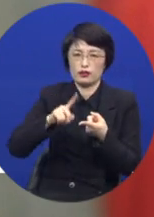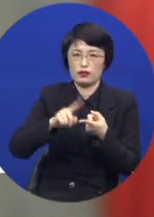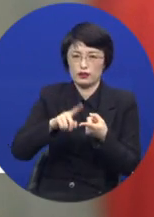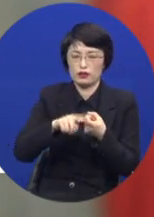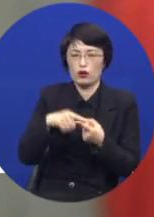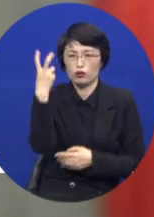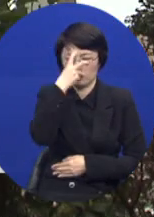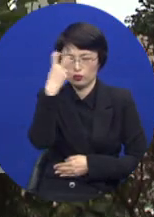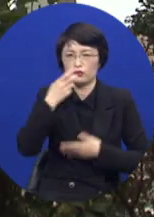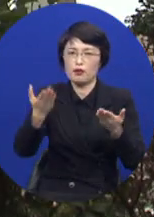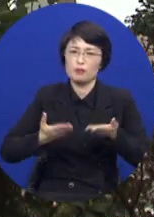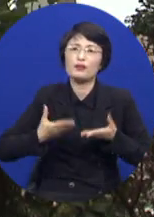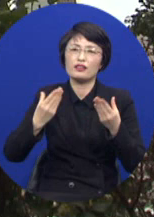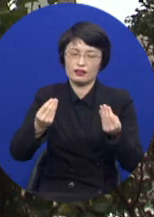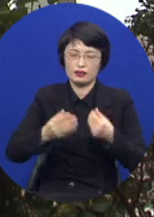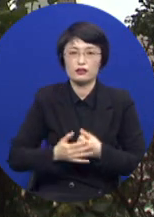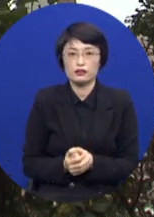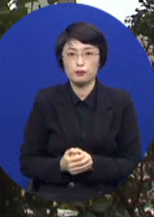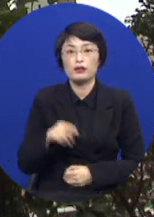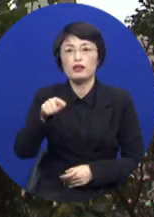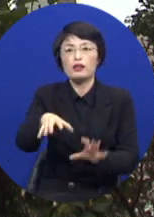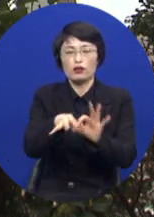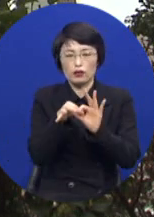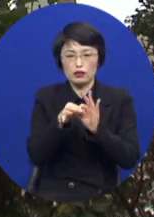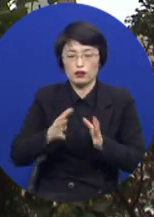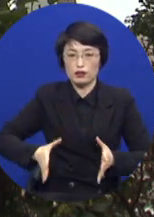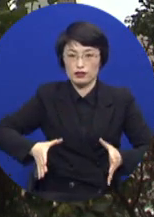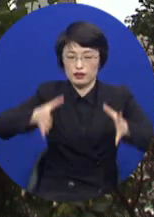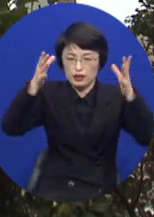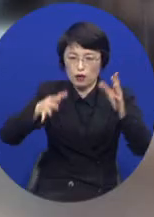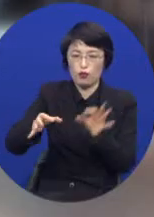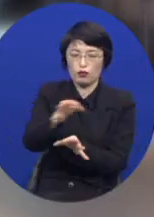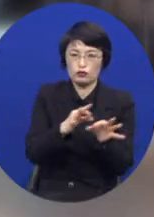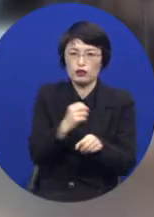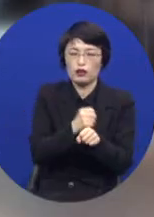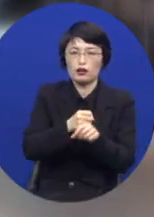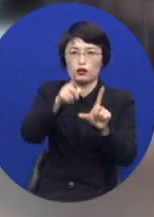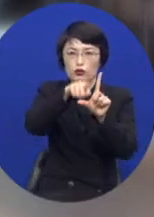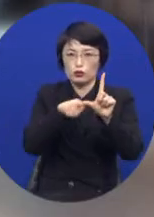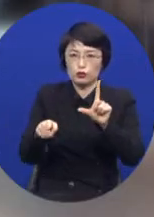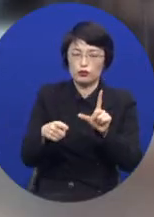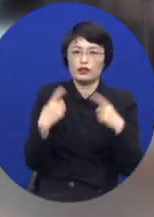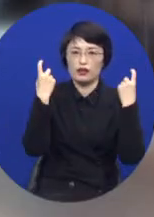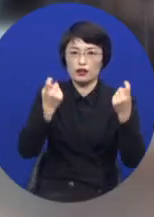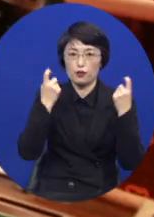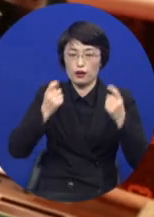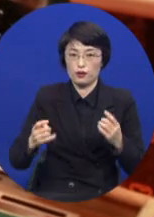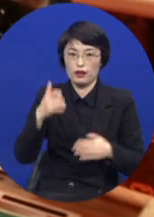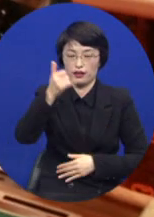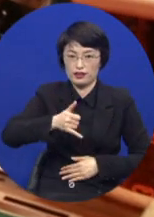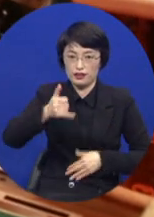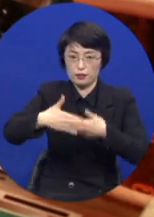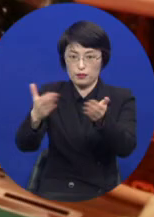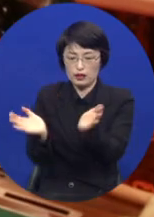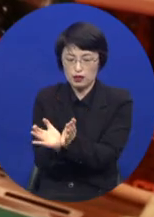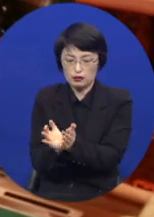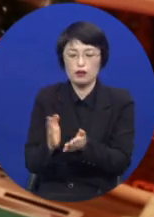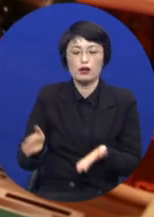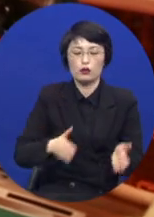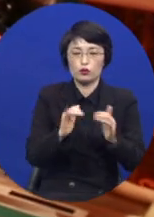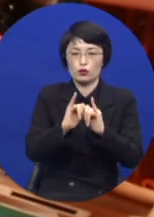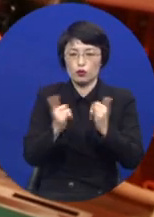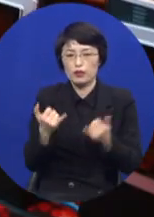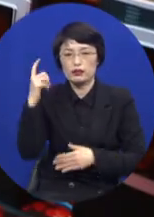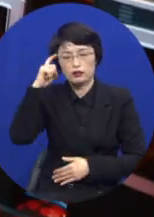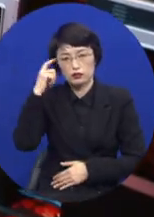제사를 받았죠 이와 관련해 드림 타고 운영업체인 우째 관광개발 찍은 도민 의견 조사 는 관련